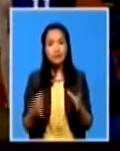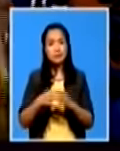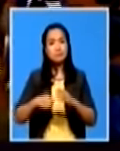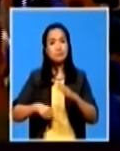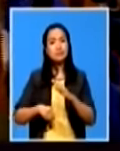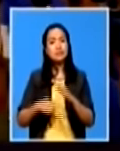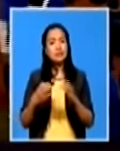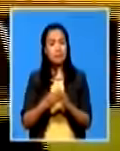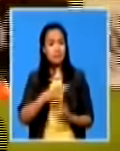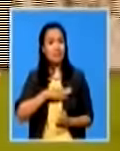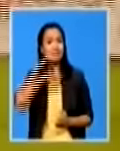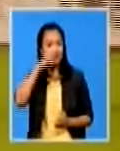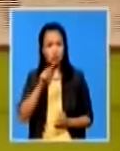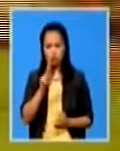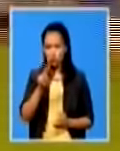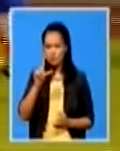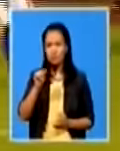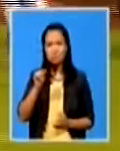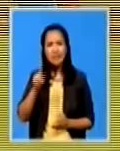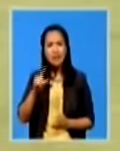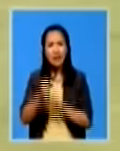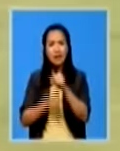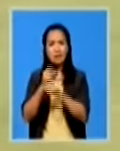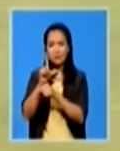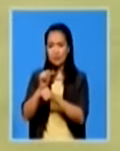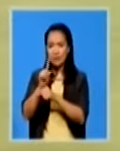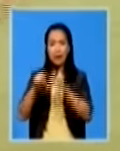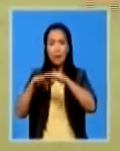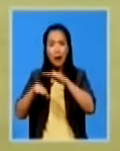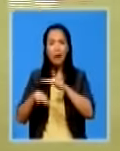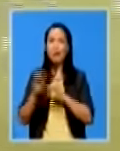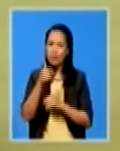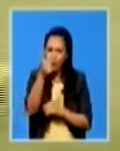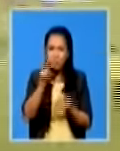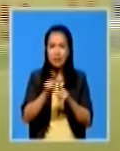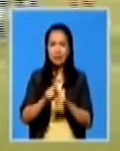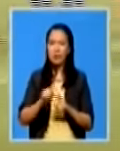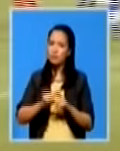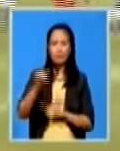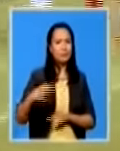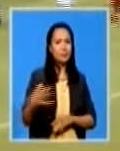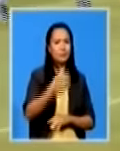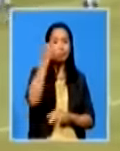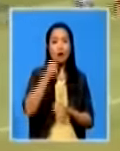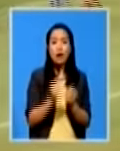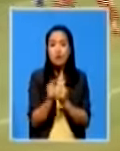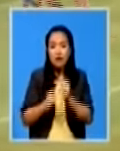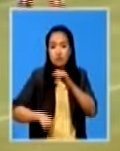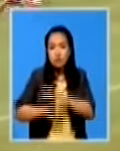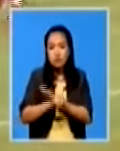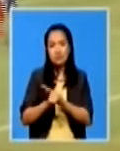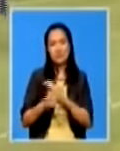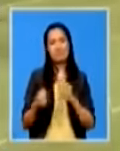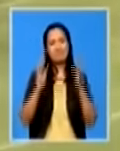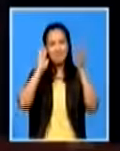ไทยชุด U21 นะครับรุ่นอายุไม่เกิน21ปีก็สามารถคว้าแชมป์ในการแข่งขันฟุตบอลเนชั่นคัพนะครับที่ประเทศมาเลเ